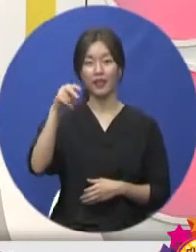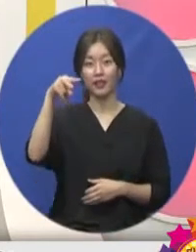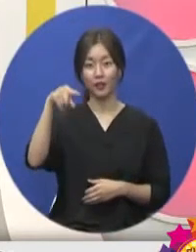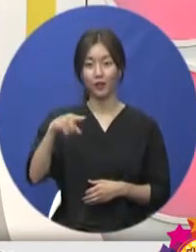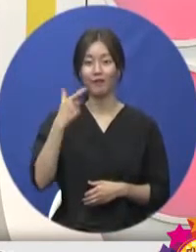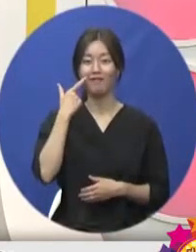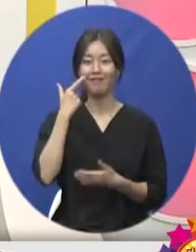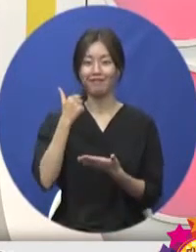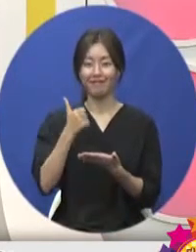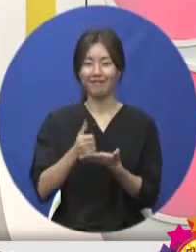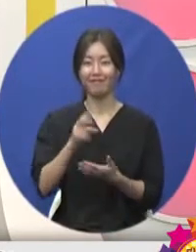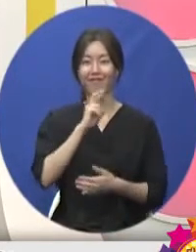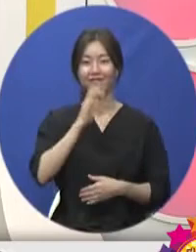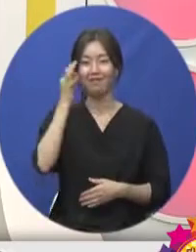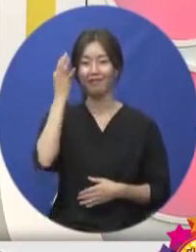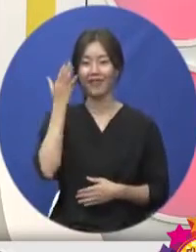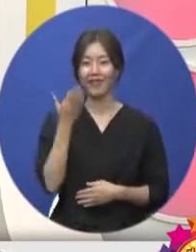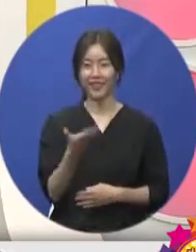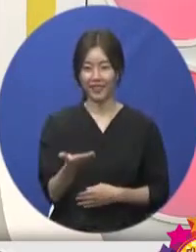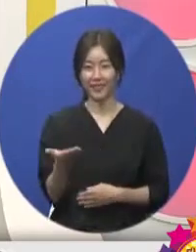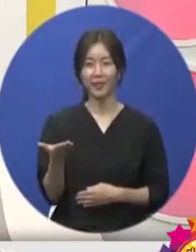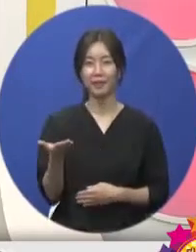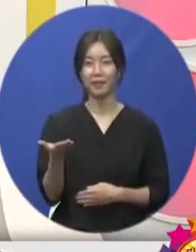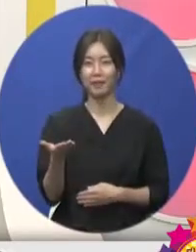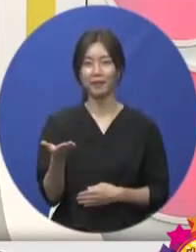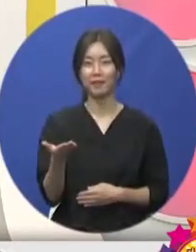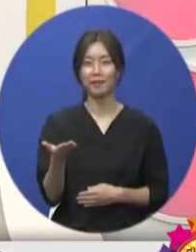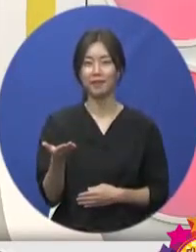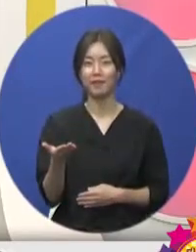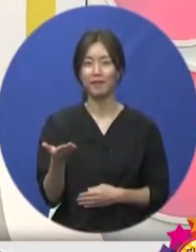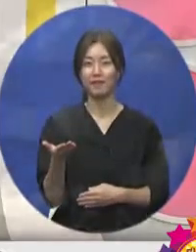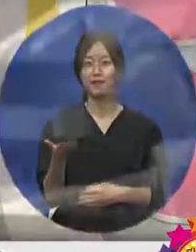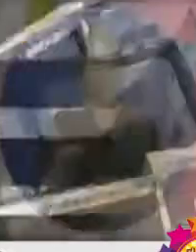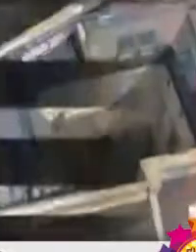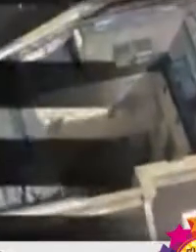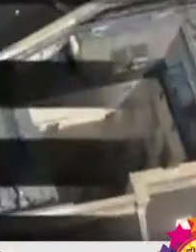사시는 우리 박정수님의 노래 들어볼까요?